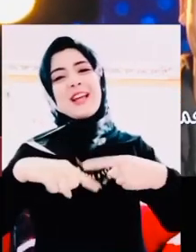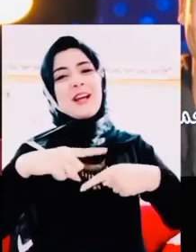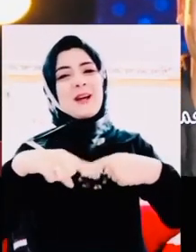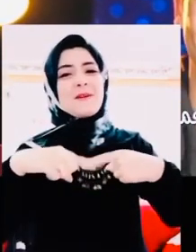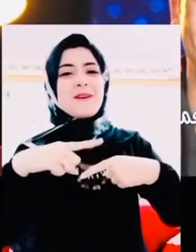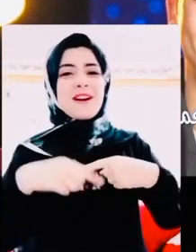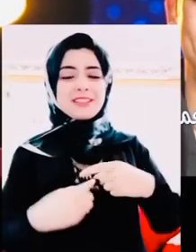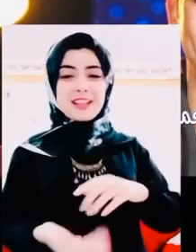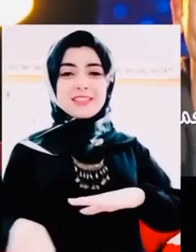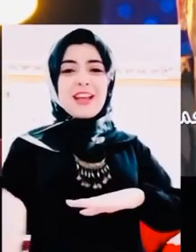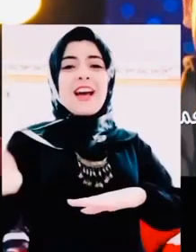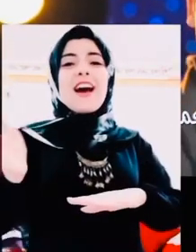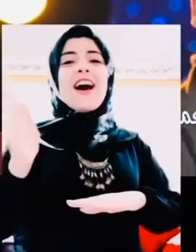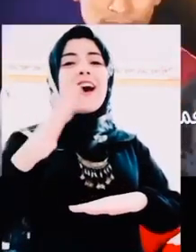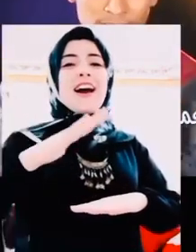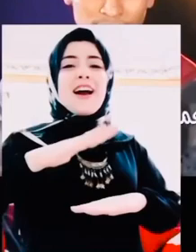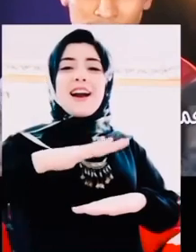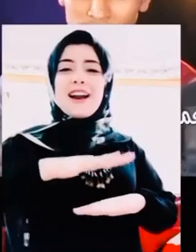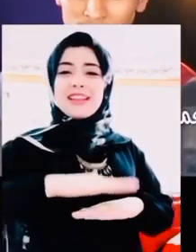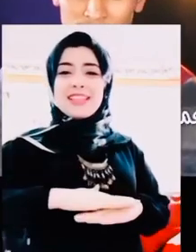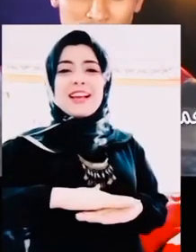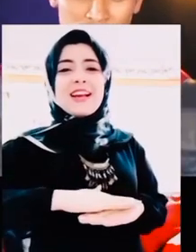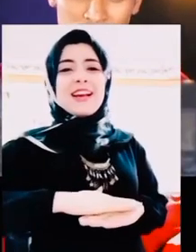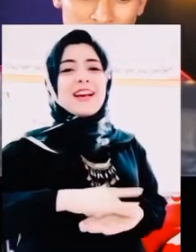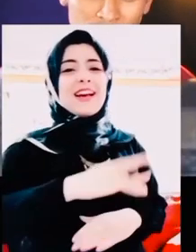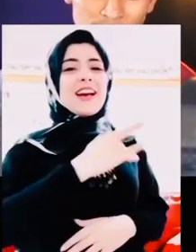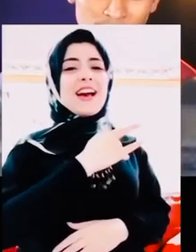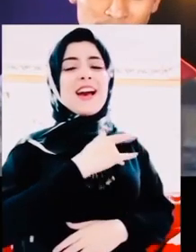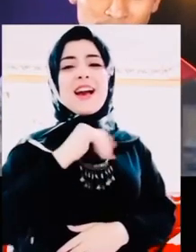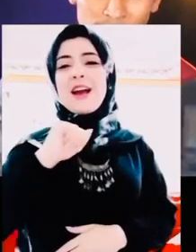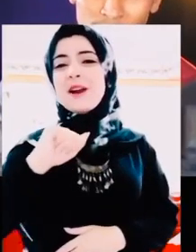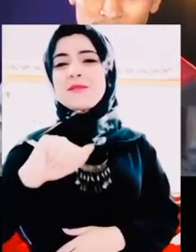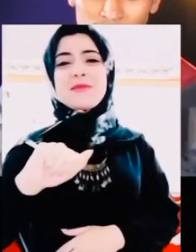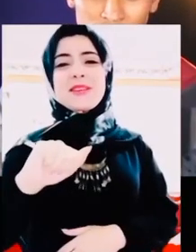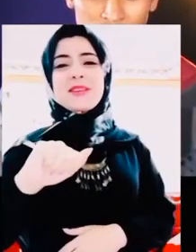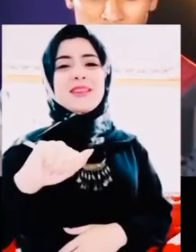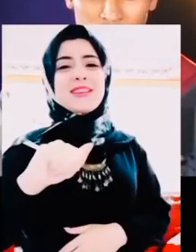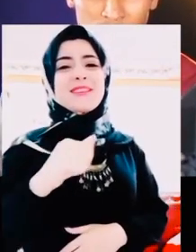دائما أبدا على